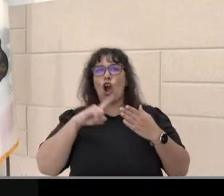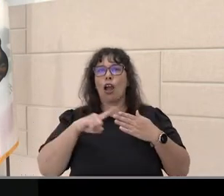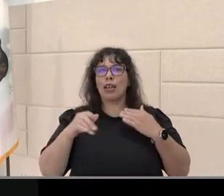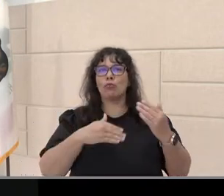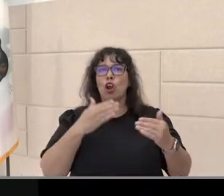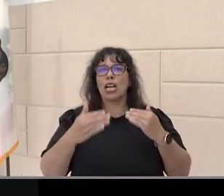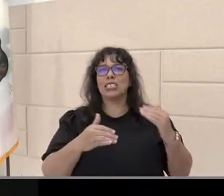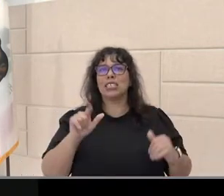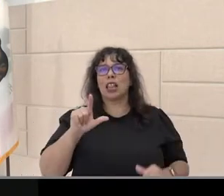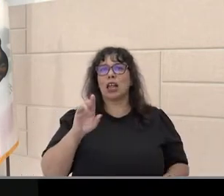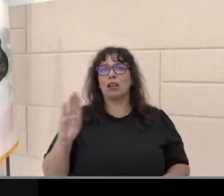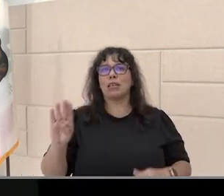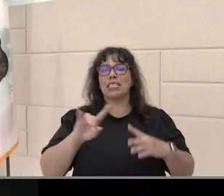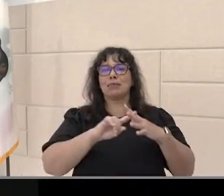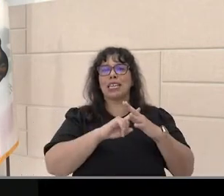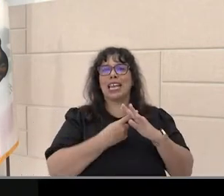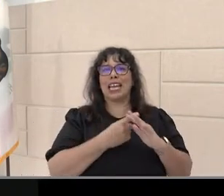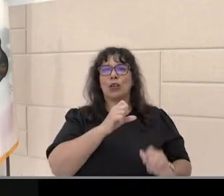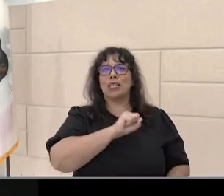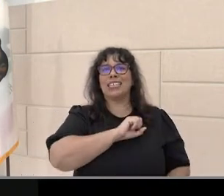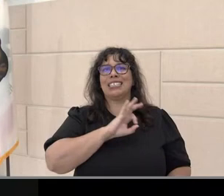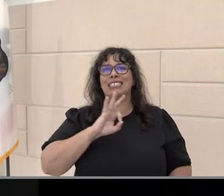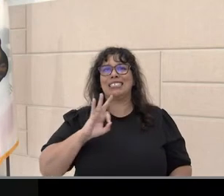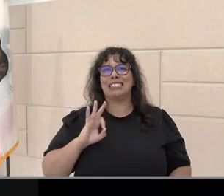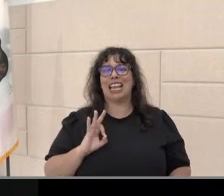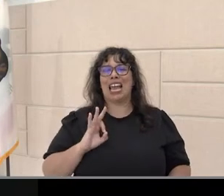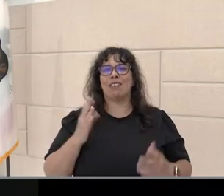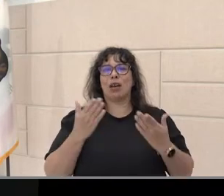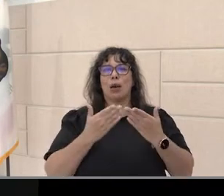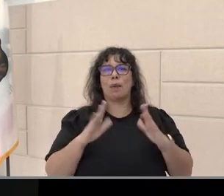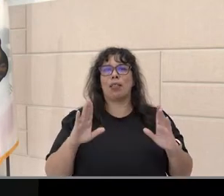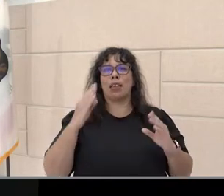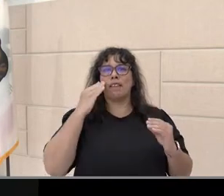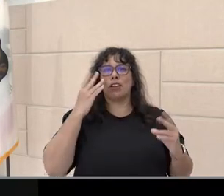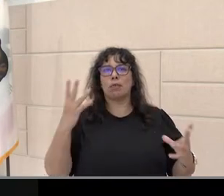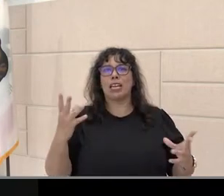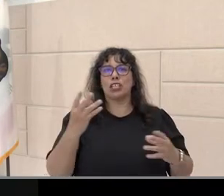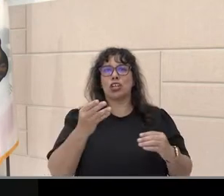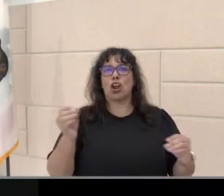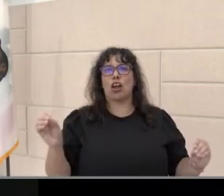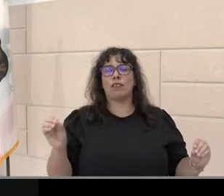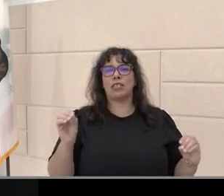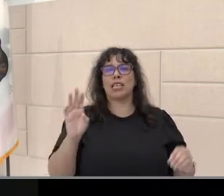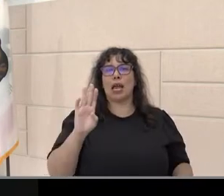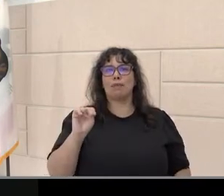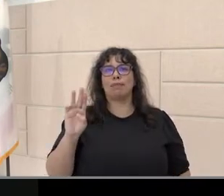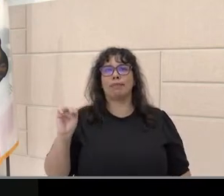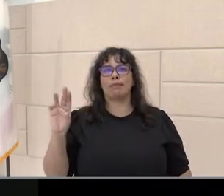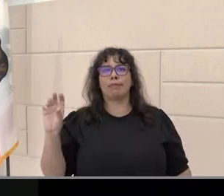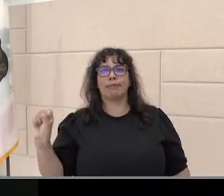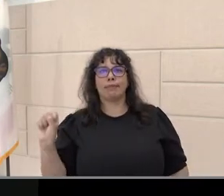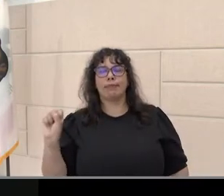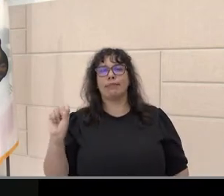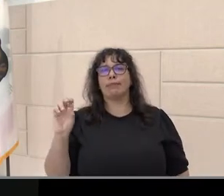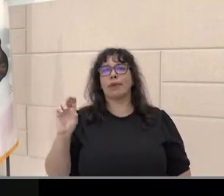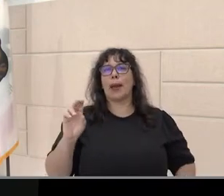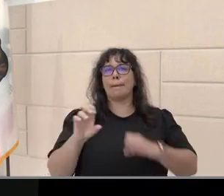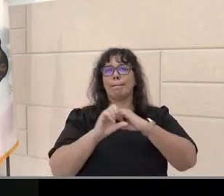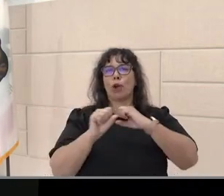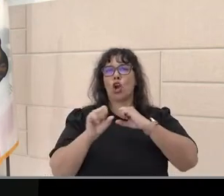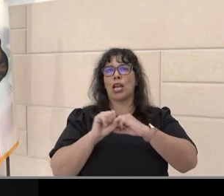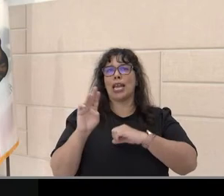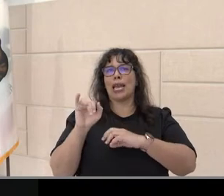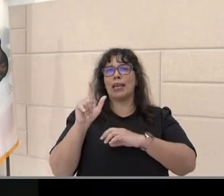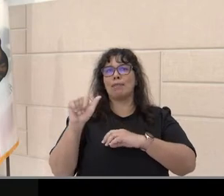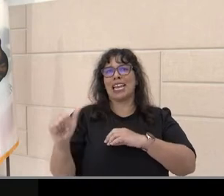ការពិនិត្យក្នុងការតាមពិនិត្យតាមដានតទៅនឹងព័ត៌មានតទៅនឹងការផ្សព្វផ្សាយ